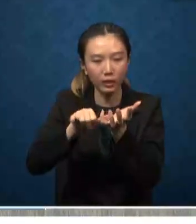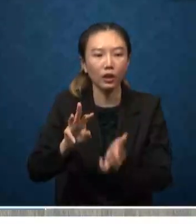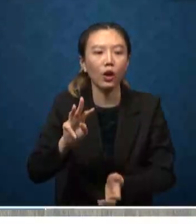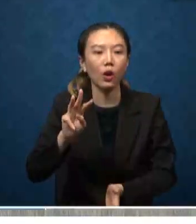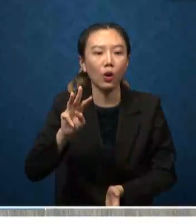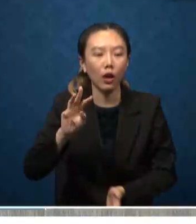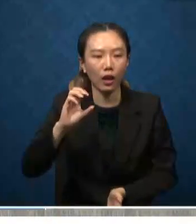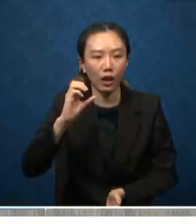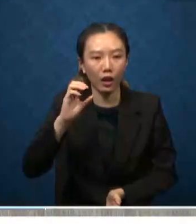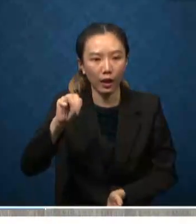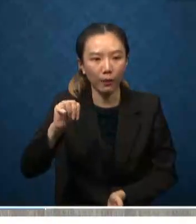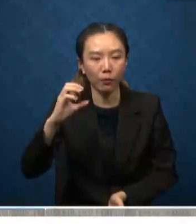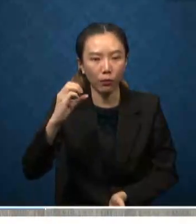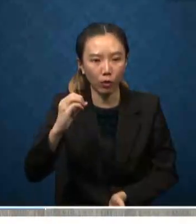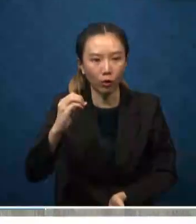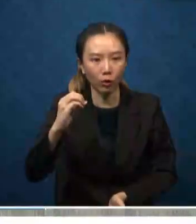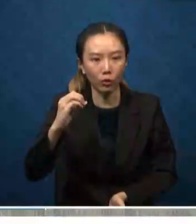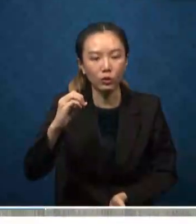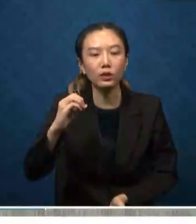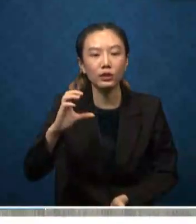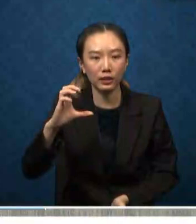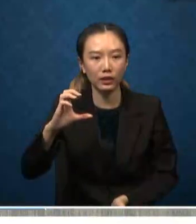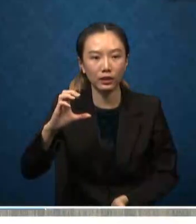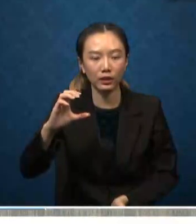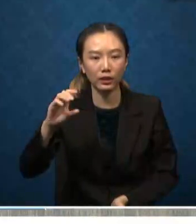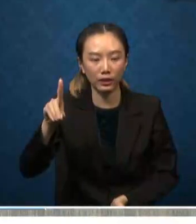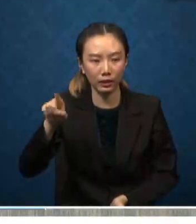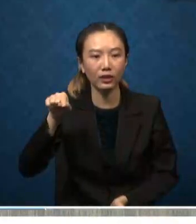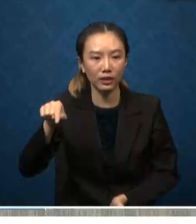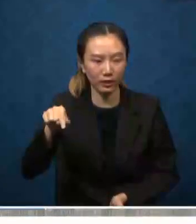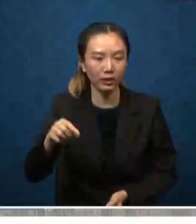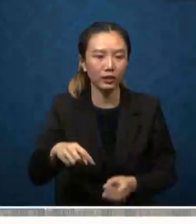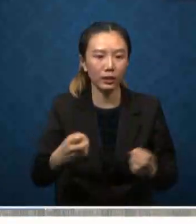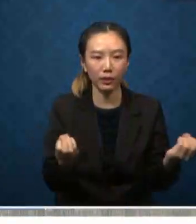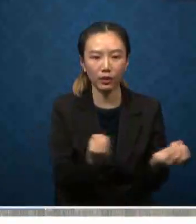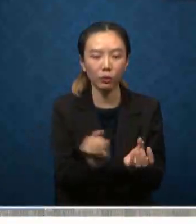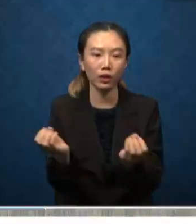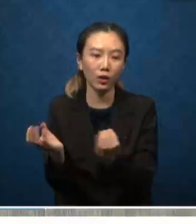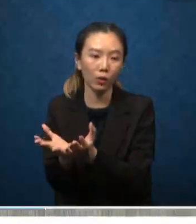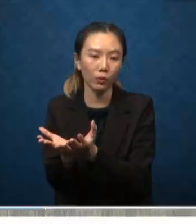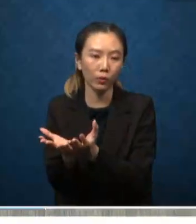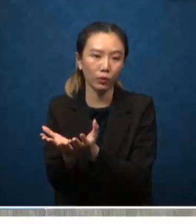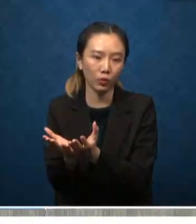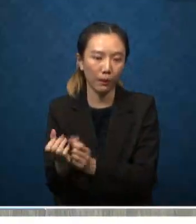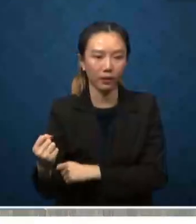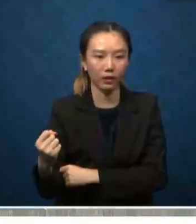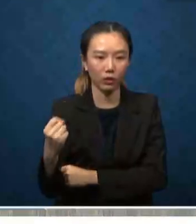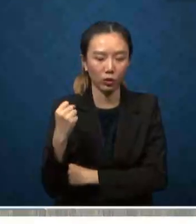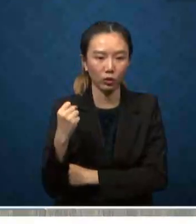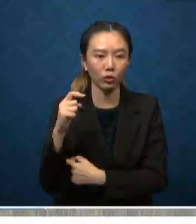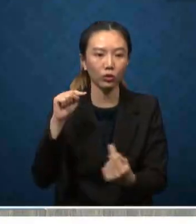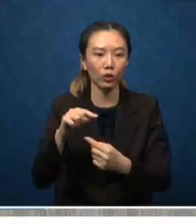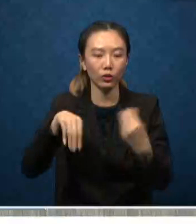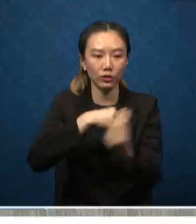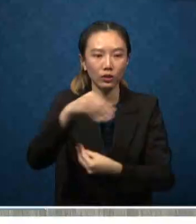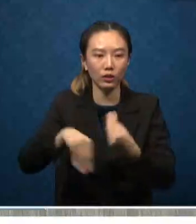คู่ค้าสำคัญซึ่งจะส่งผลกระทบต่อความมั่นคงในทางเศรษฐกิจของ